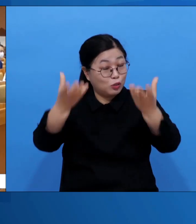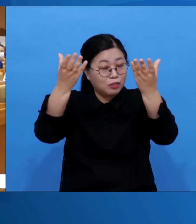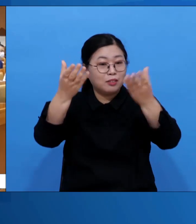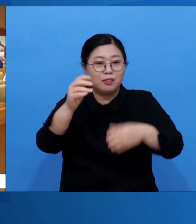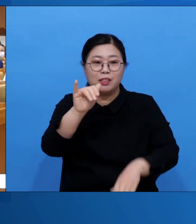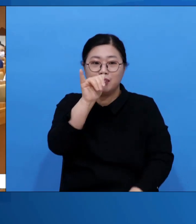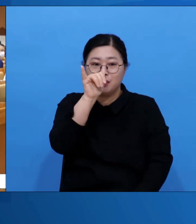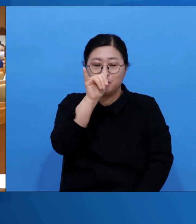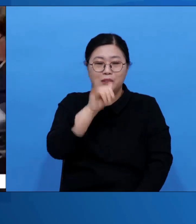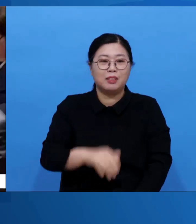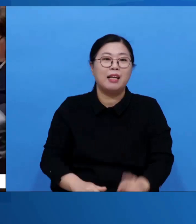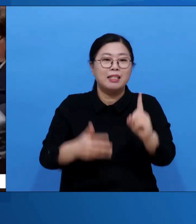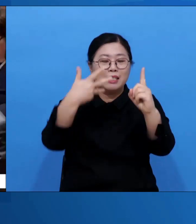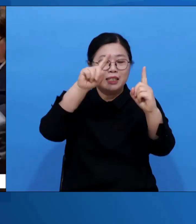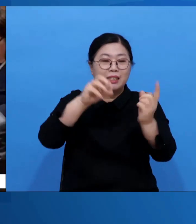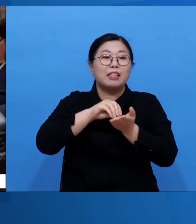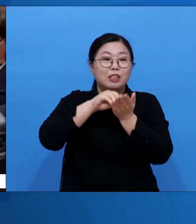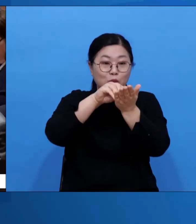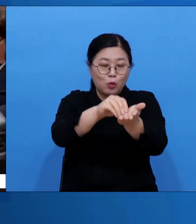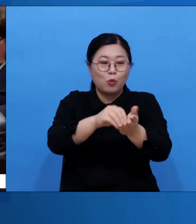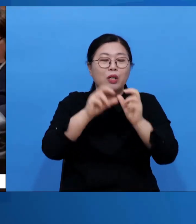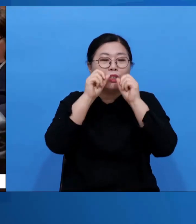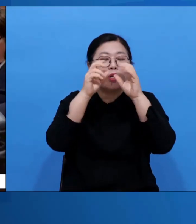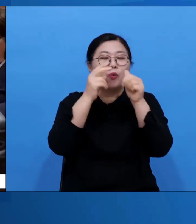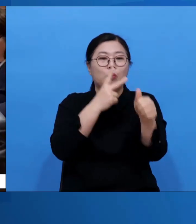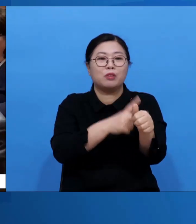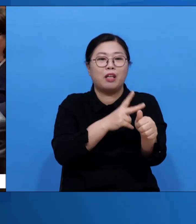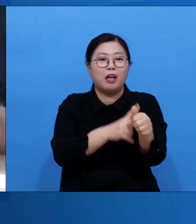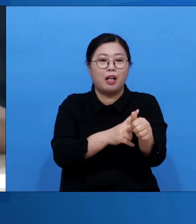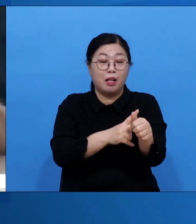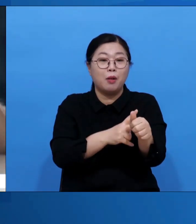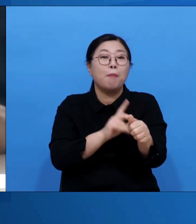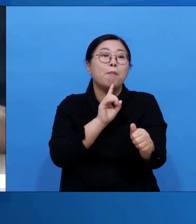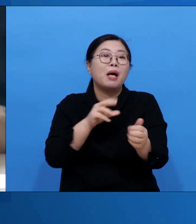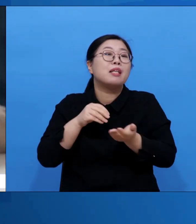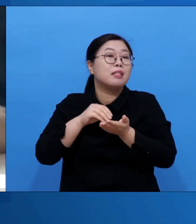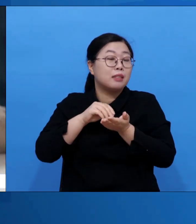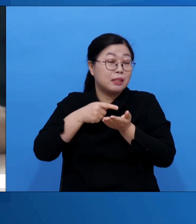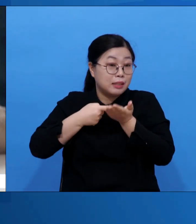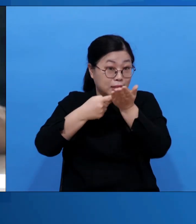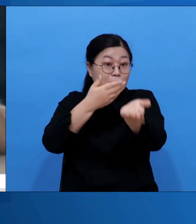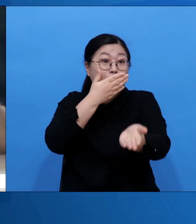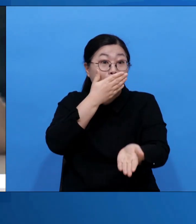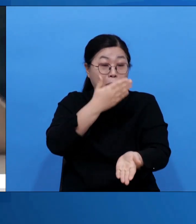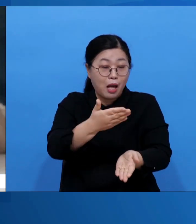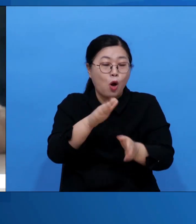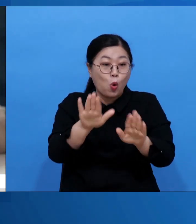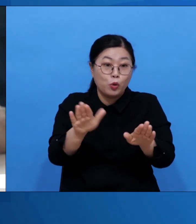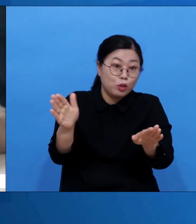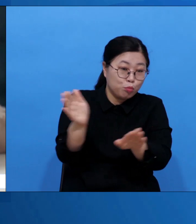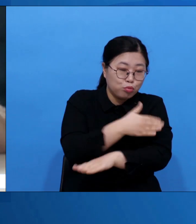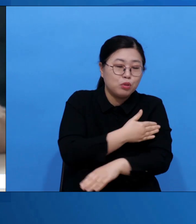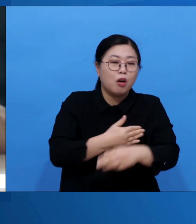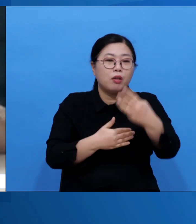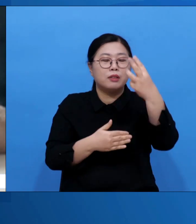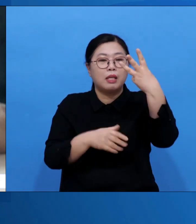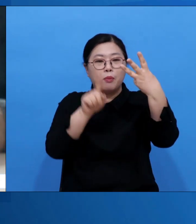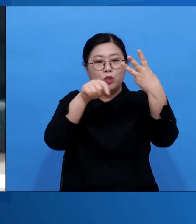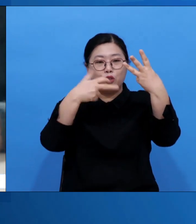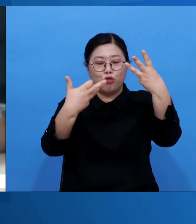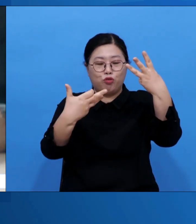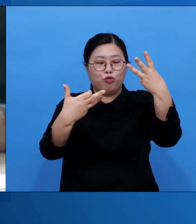해외 사명자를 대상으로 1차 등록이 진행됩니다. 오늘 핵심 후 정오부터